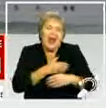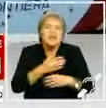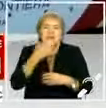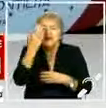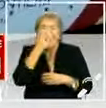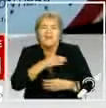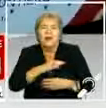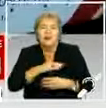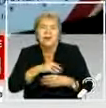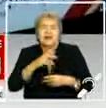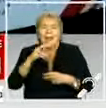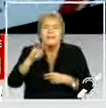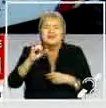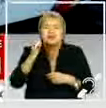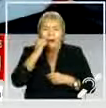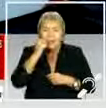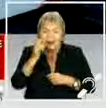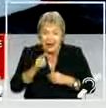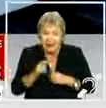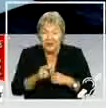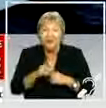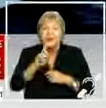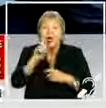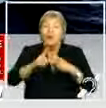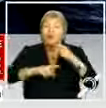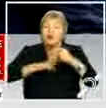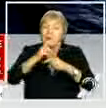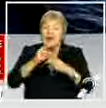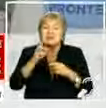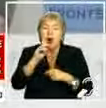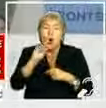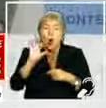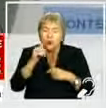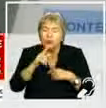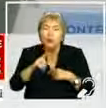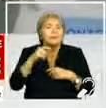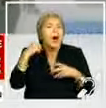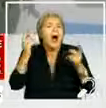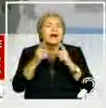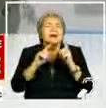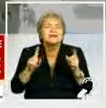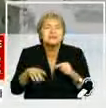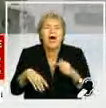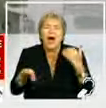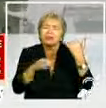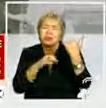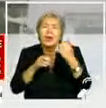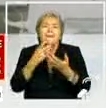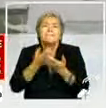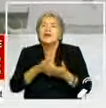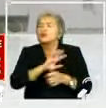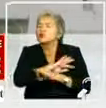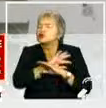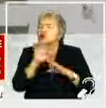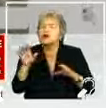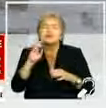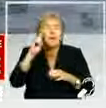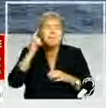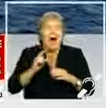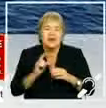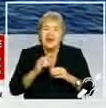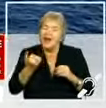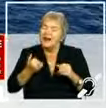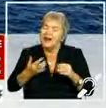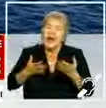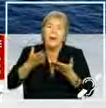Bătrân. Iar de la bordul unei nave de coastă, corul Madrigal a dedicat valurile Dunării tuturor celor care străbat marea în slujba